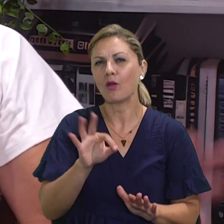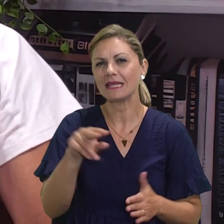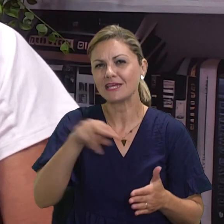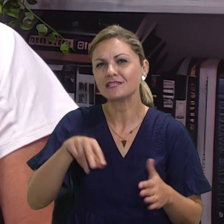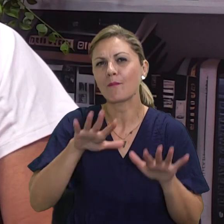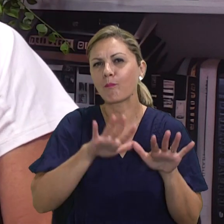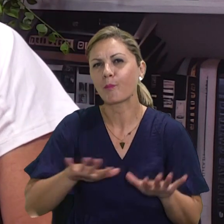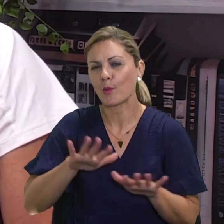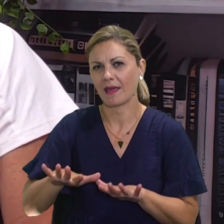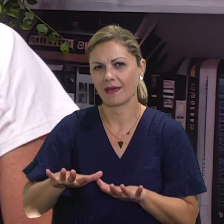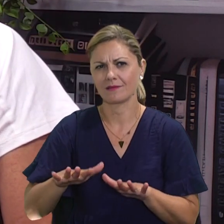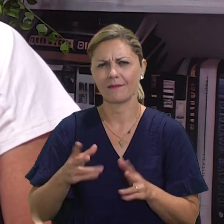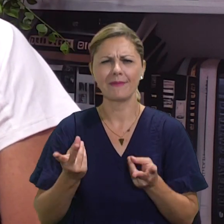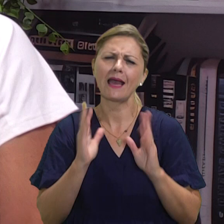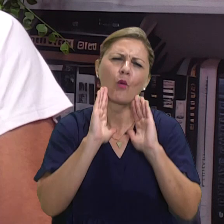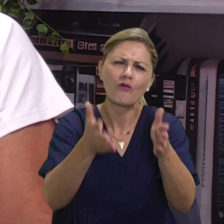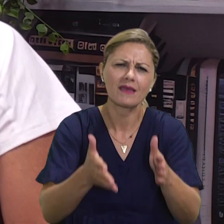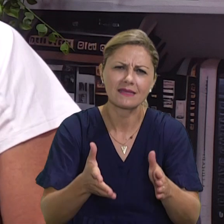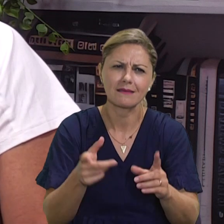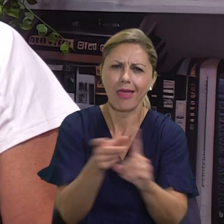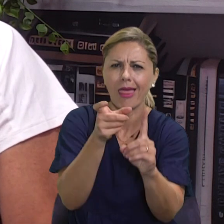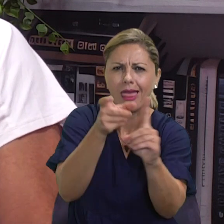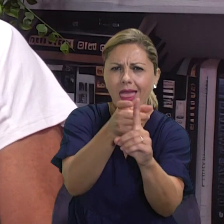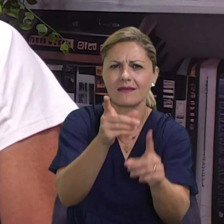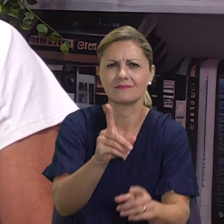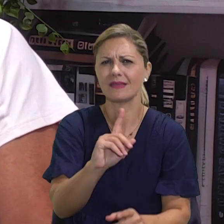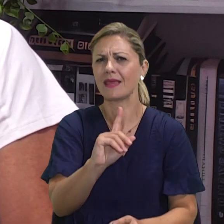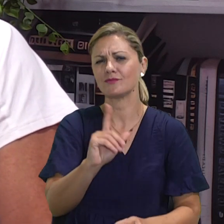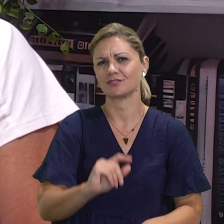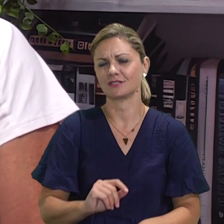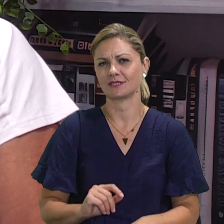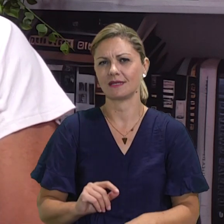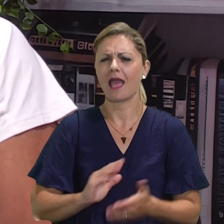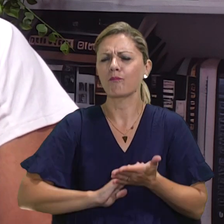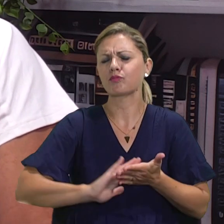to dobije drugu dimenziju, sve skupa, jeli? A nikako, kako ćeš uvjeriti?